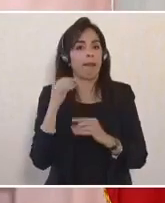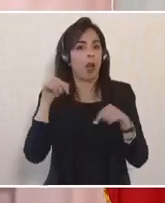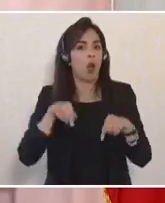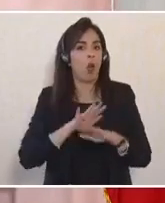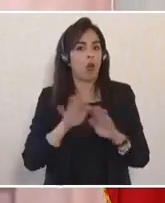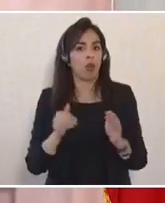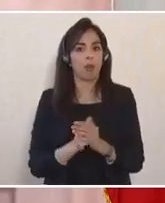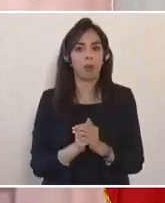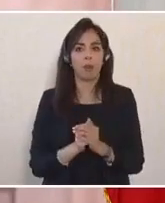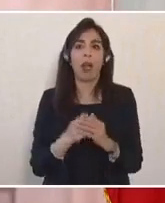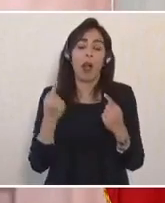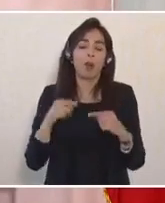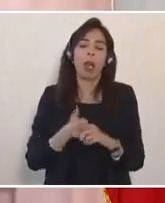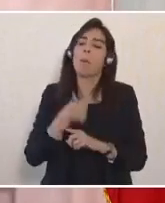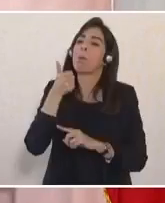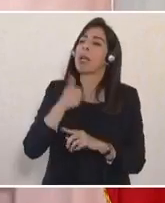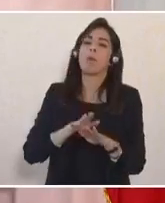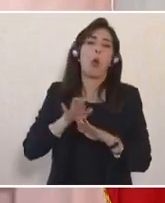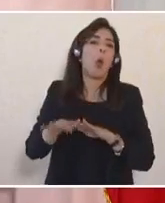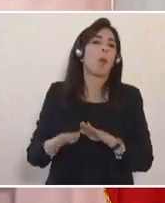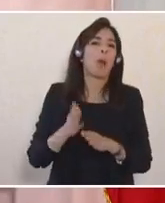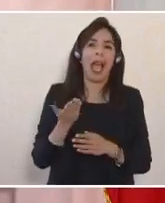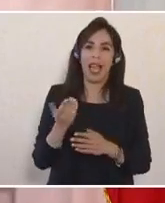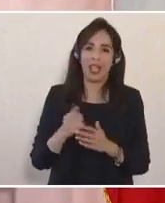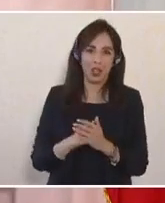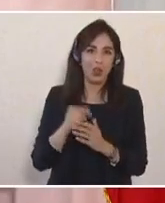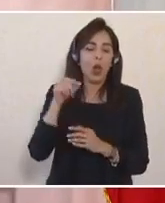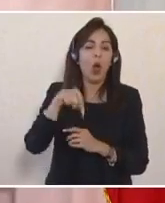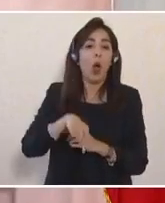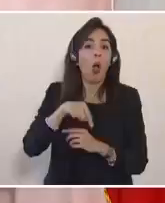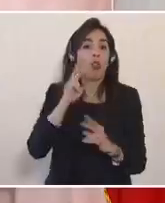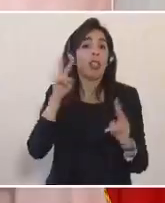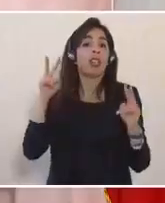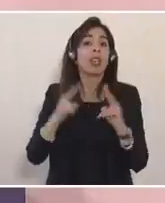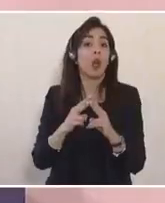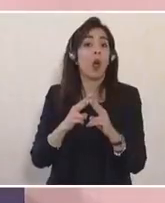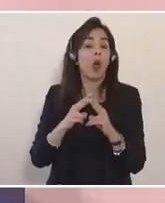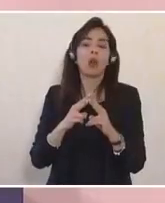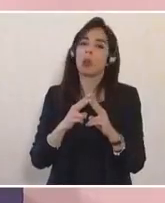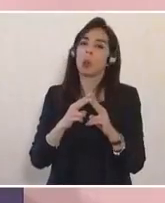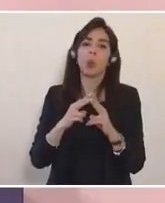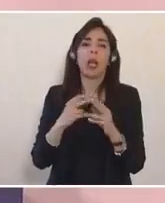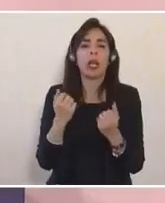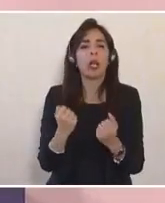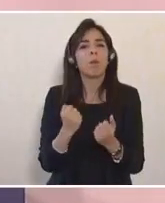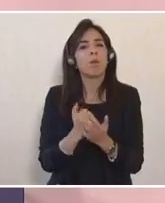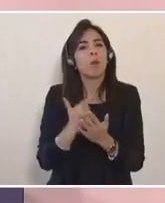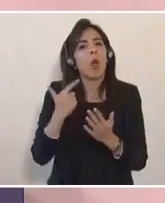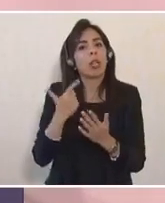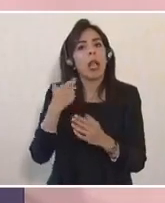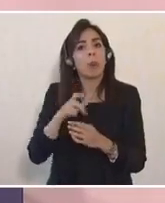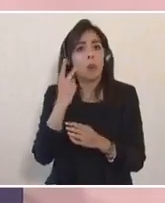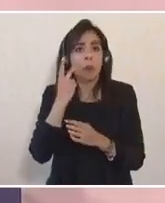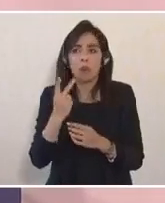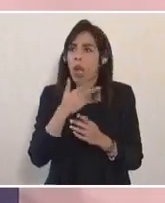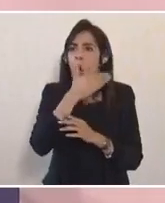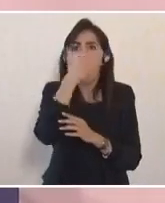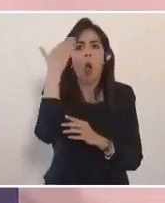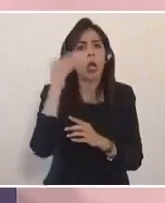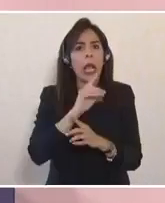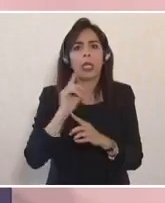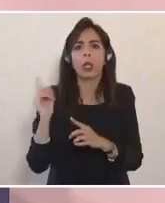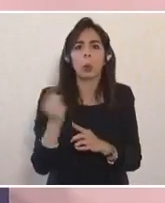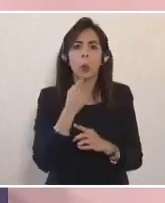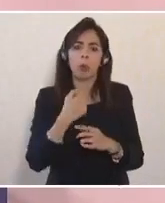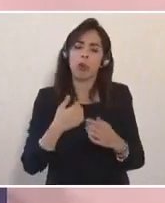il primo passo. Questo summit è stato molto importante per la forza e la sincerità degli impegni, ma anche perché